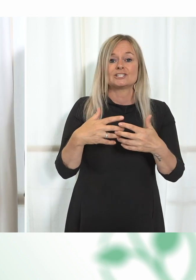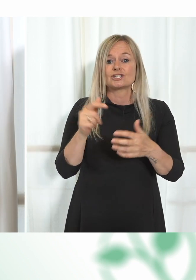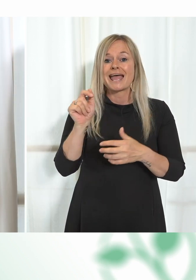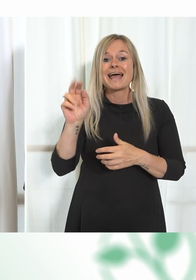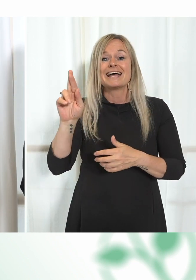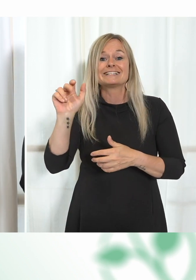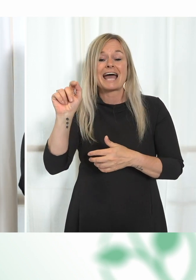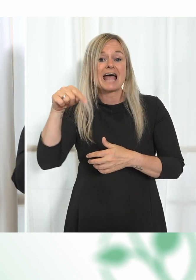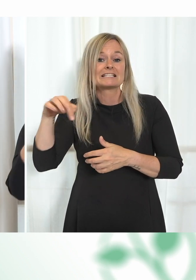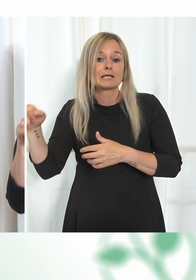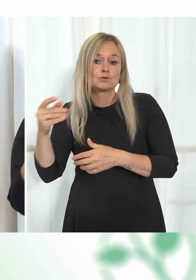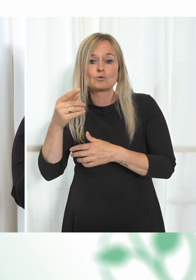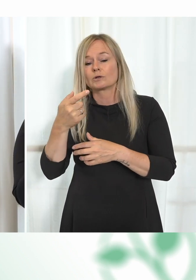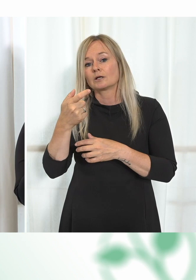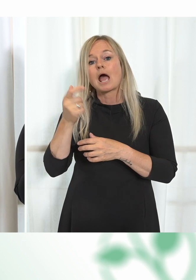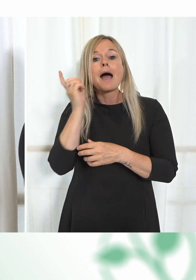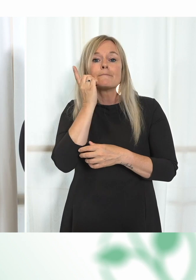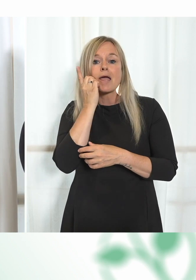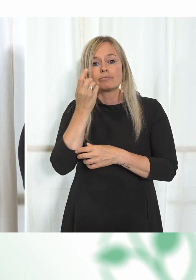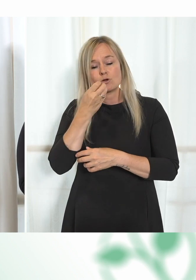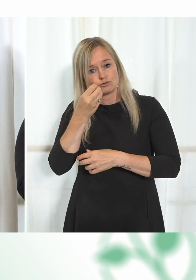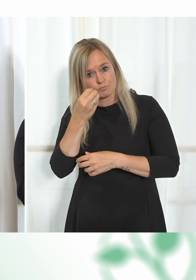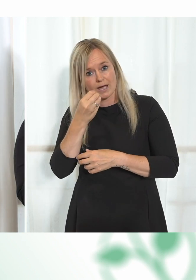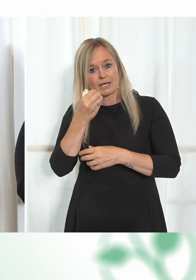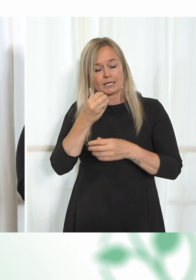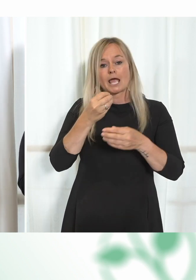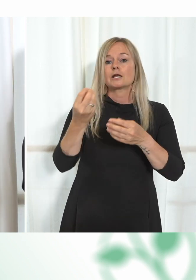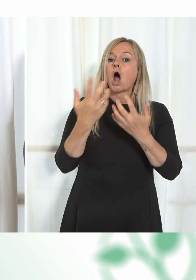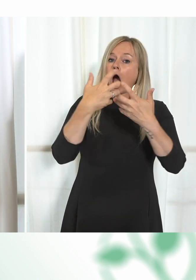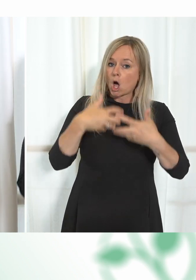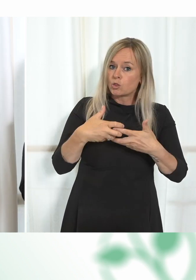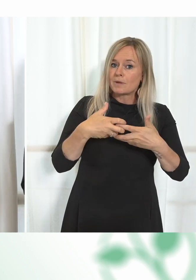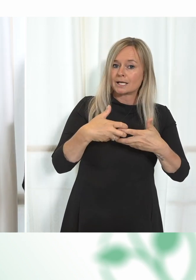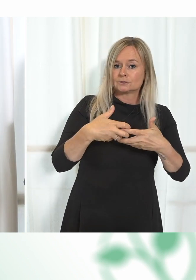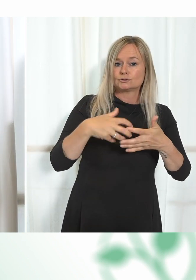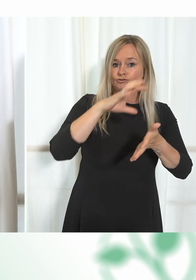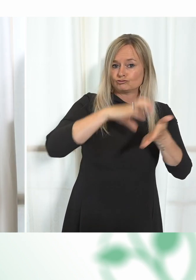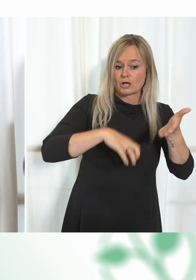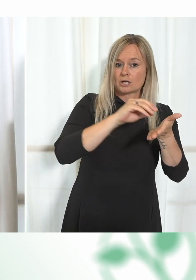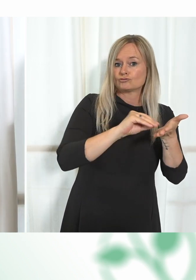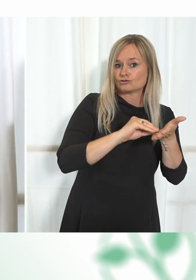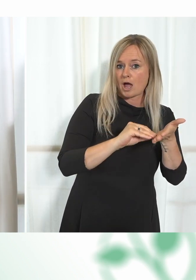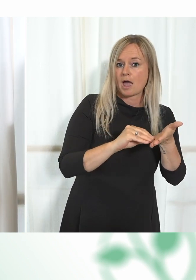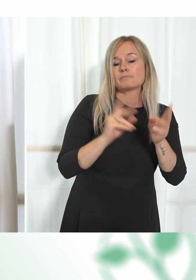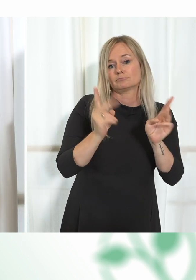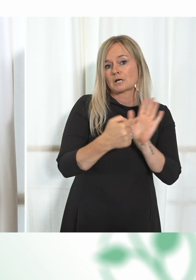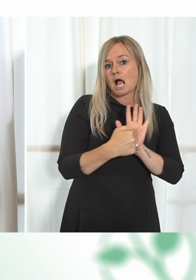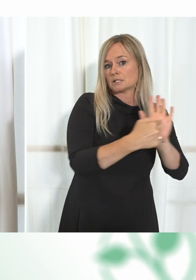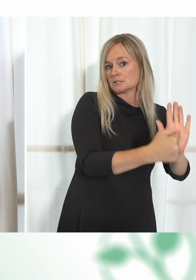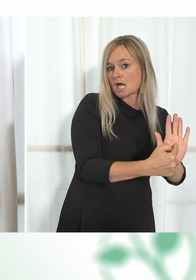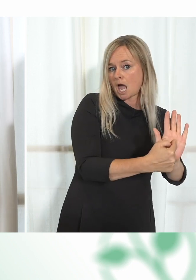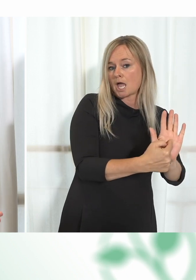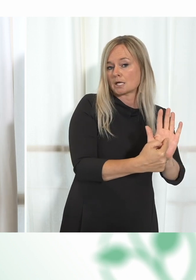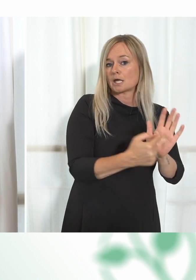dem Handy drauf sprechen und da erscheint Text. Und somit kann ich der Person vorzeigen, was ich mitteilen möchte. Das ist ganz toll. Es